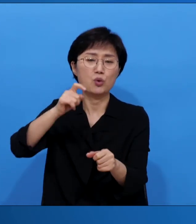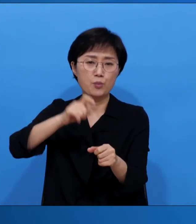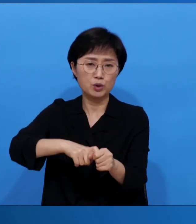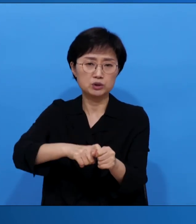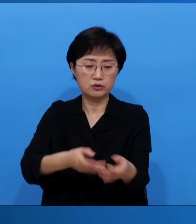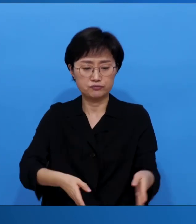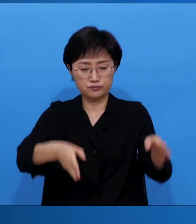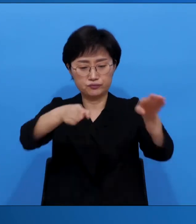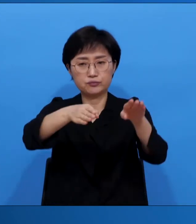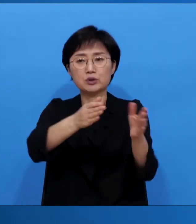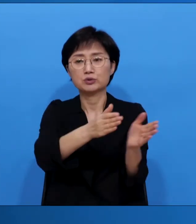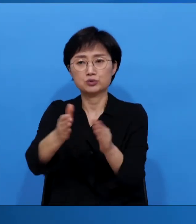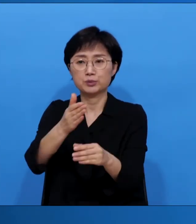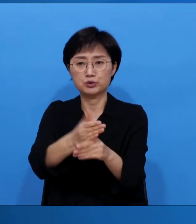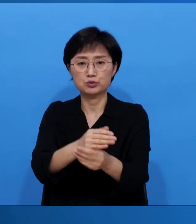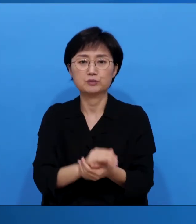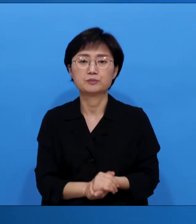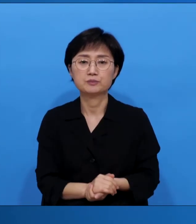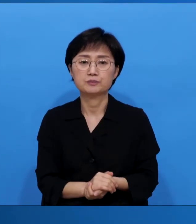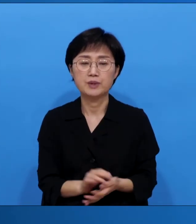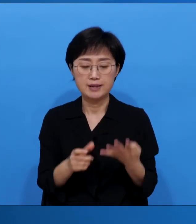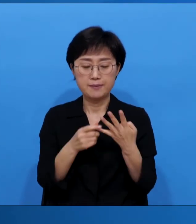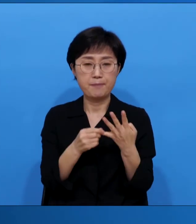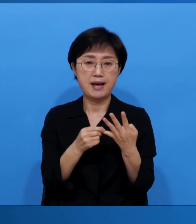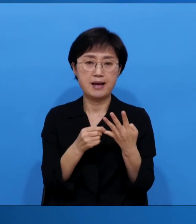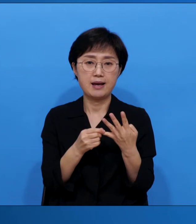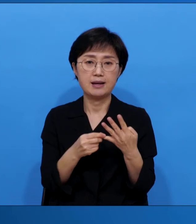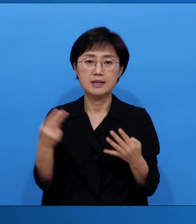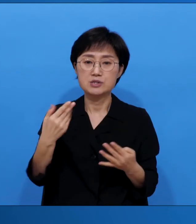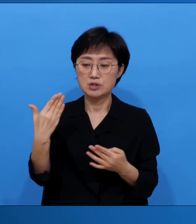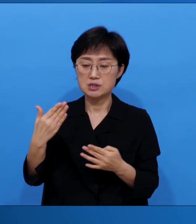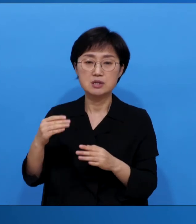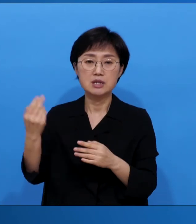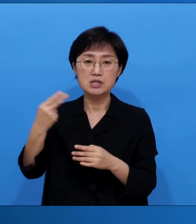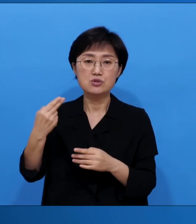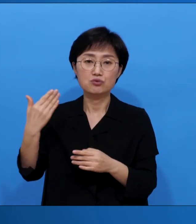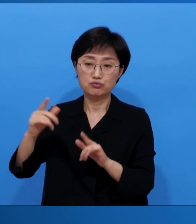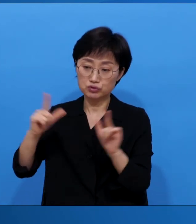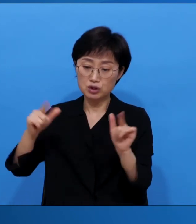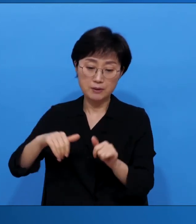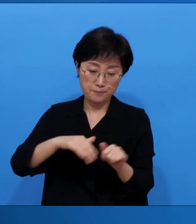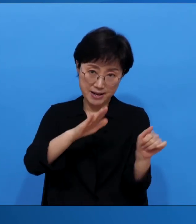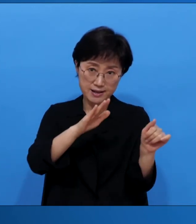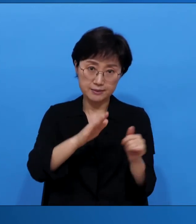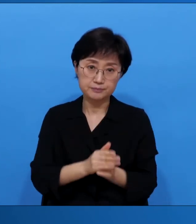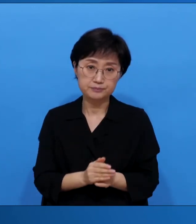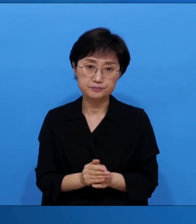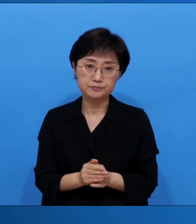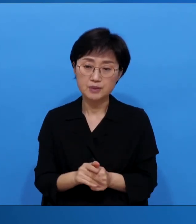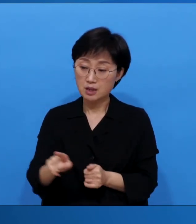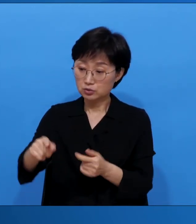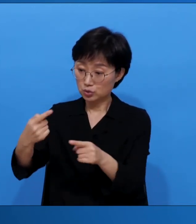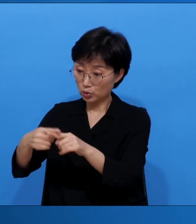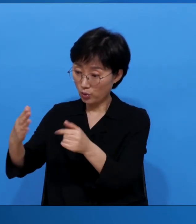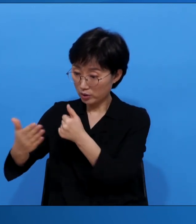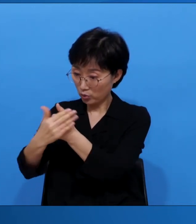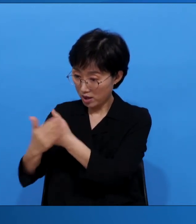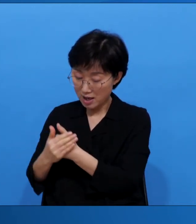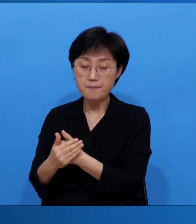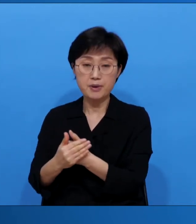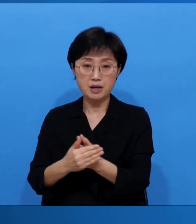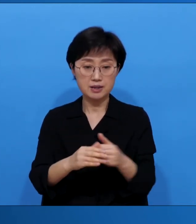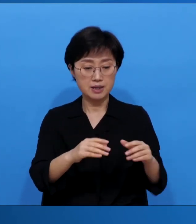마련하고 있습니다. 이반 선교사님은 2009년 2월 본부 파송 받으셨습니다. 북방선교회의 헌신으로 마련된